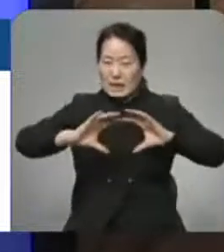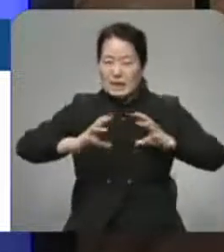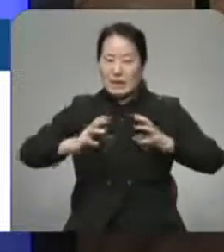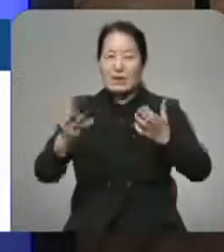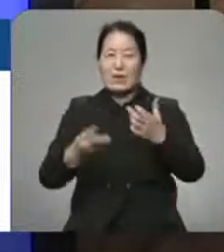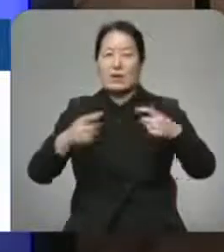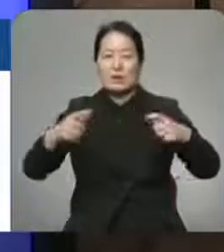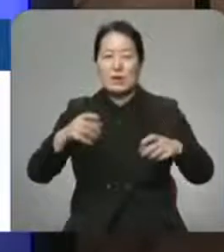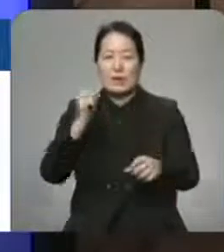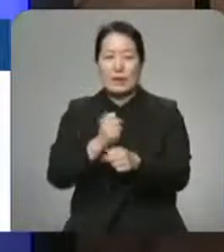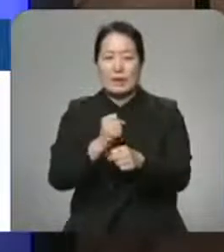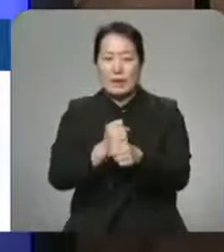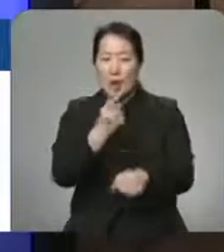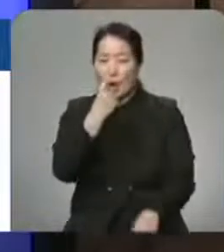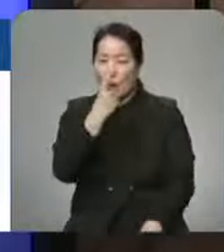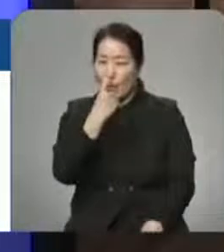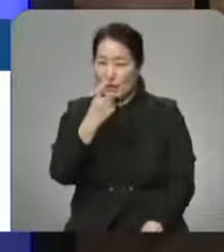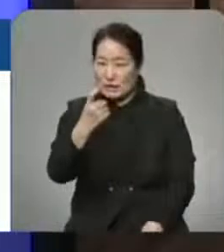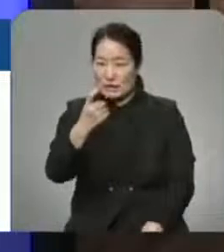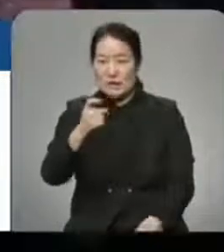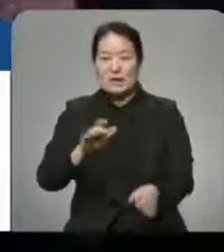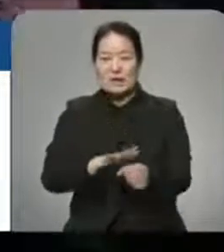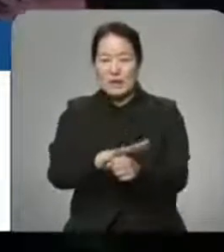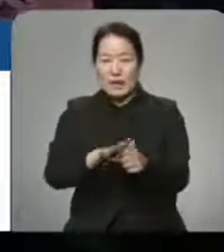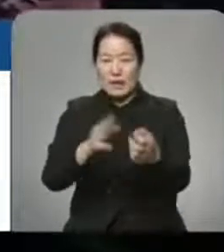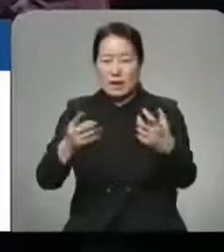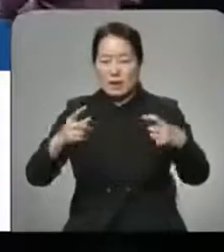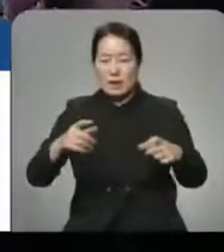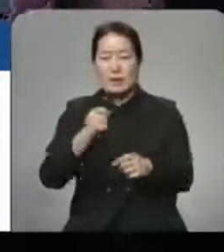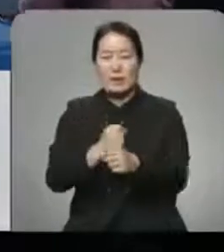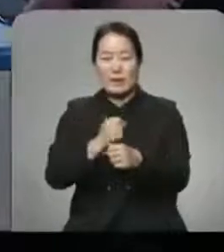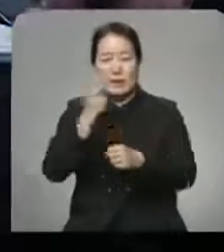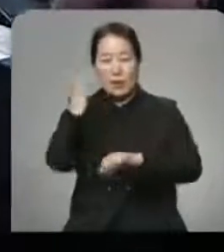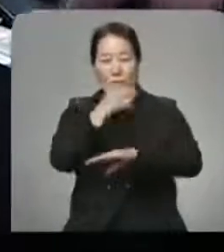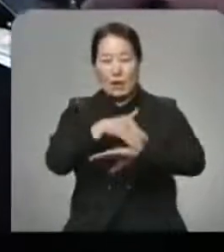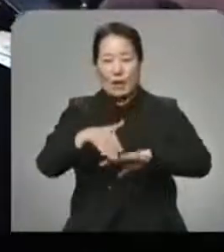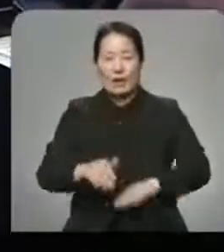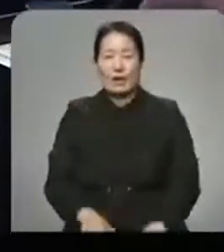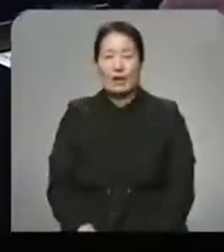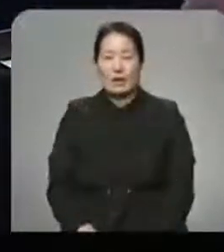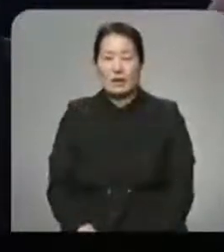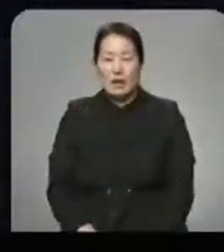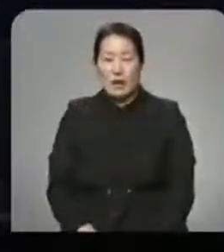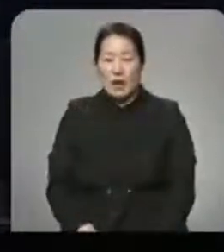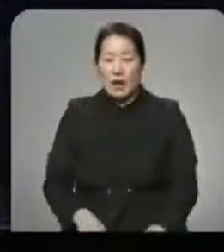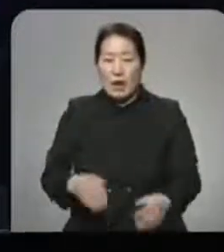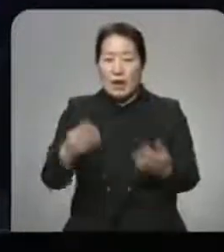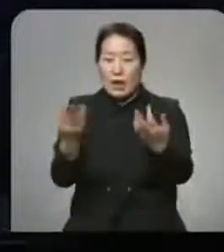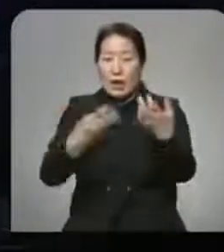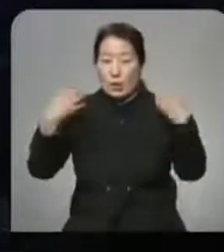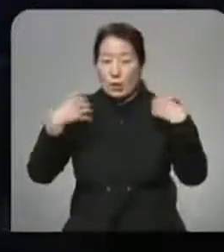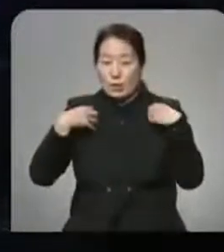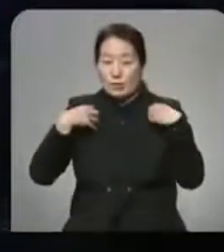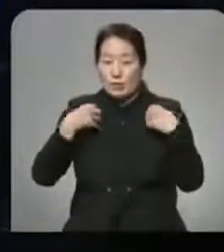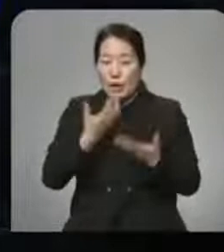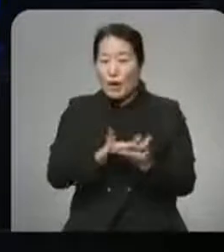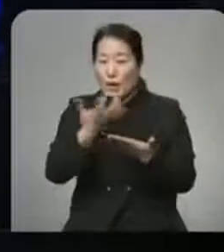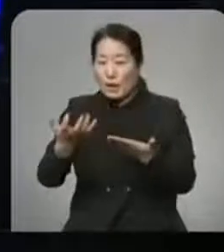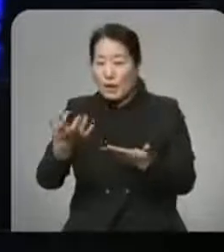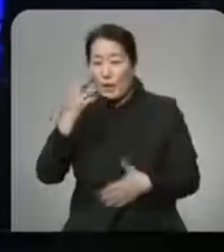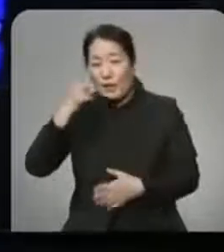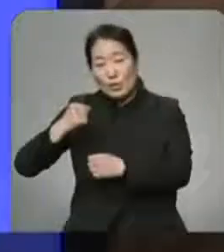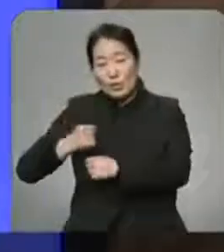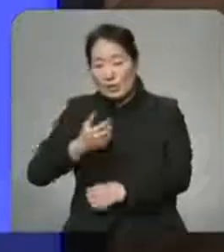멋진 강원도, 전 시간 국민이 사랑하는 강원도를 다 됐습니다. 만들고 싶습니다. 강원도청 춘천 캠프 페이지 이전에 대한 생각도